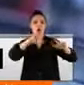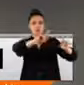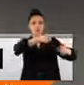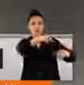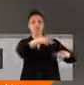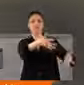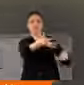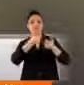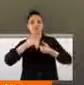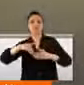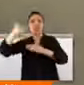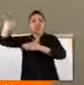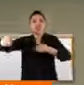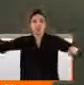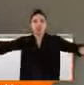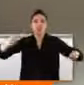çıktı.